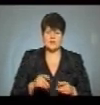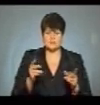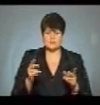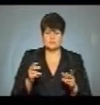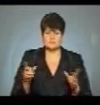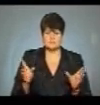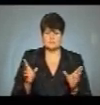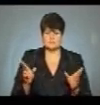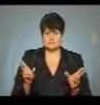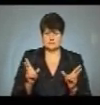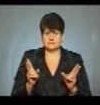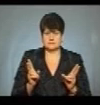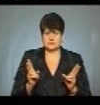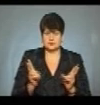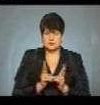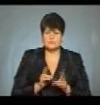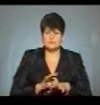триває 20 хвилин.